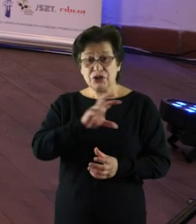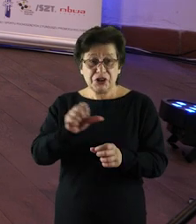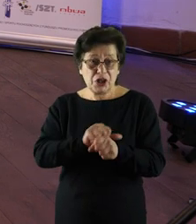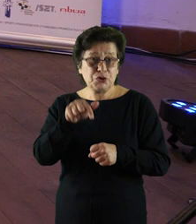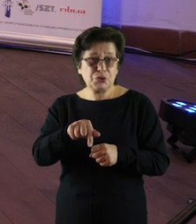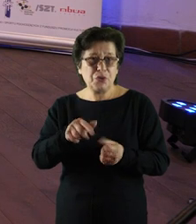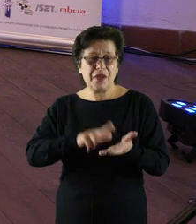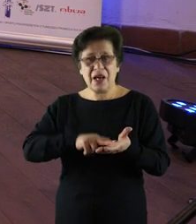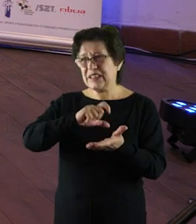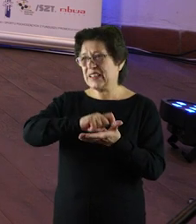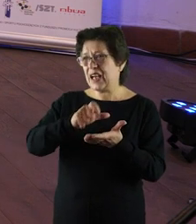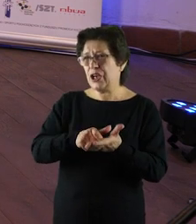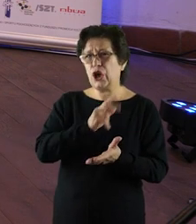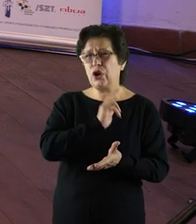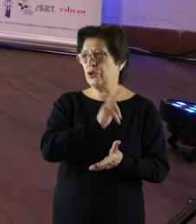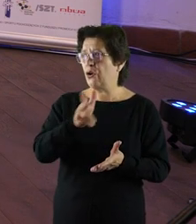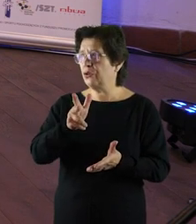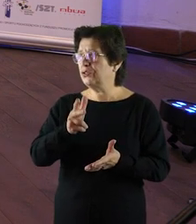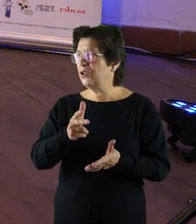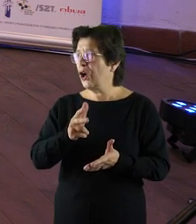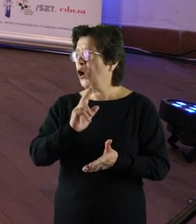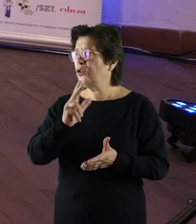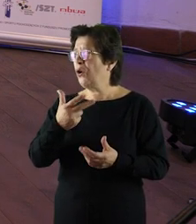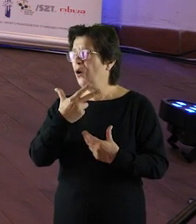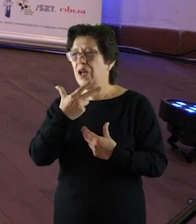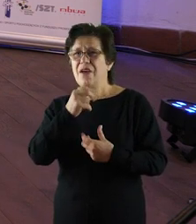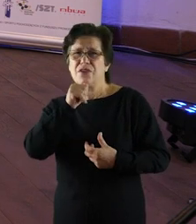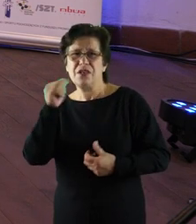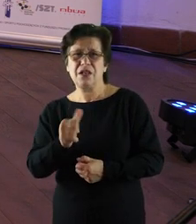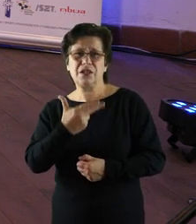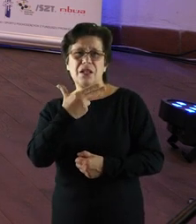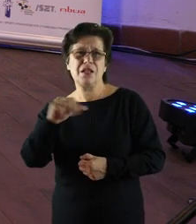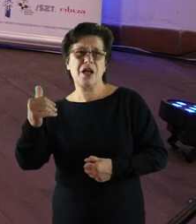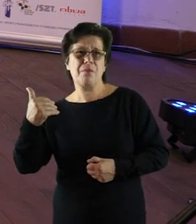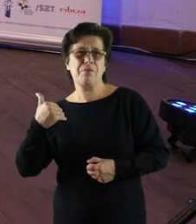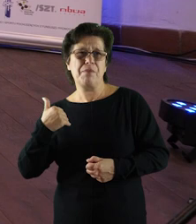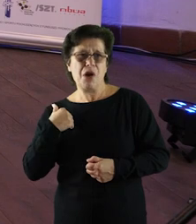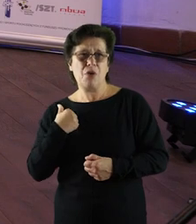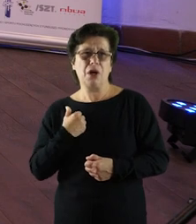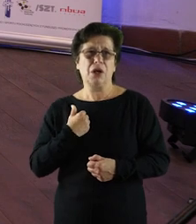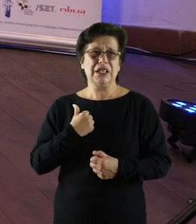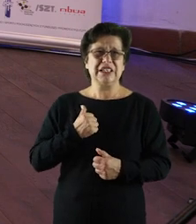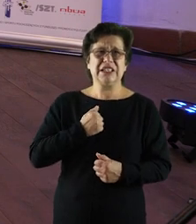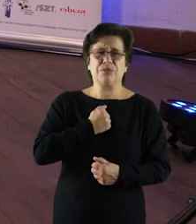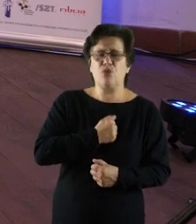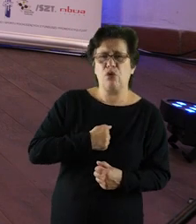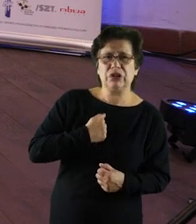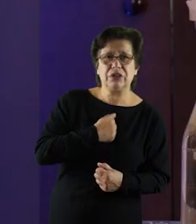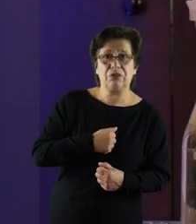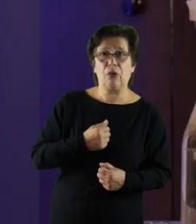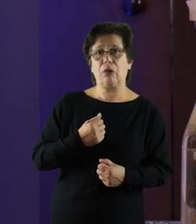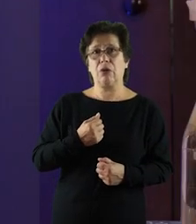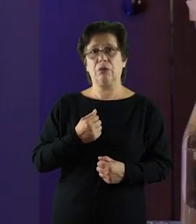ktoś, kto nigdy nie czuł się samotny, ale to nigdy, ktoś, kto... O, widzę, że jedna rączka